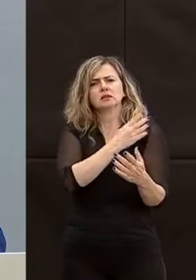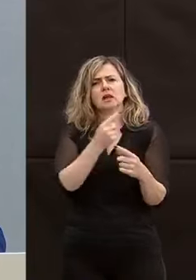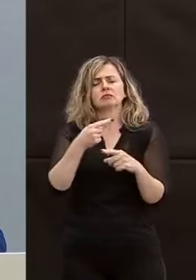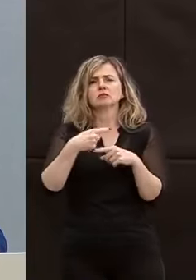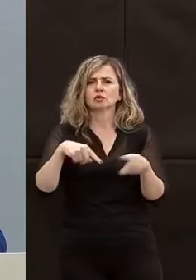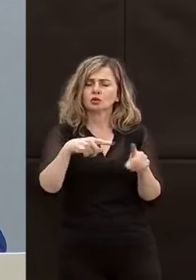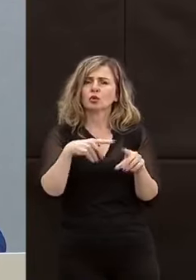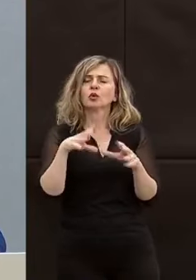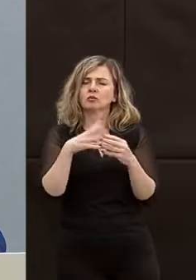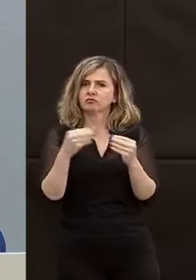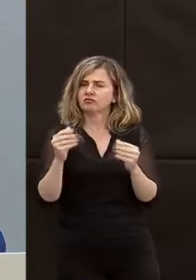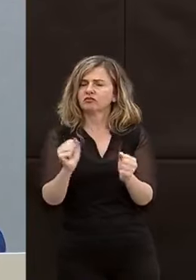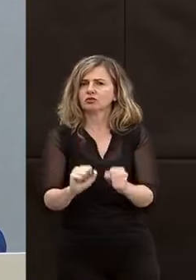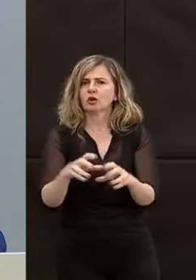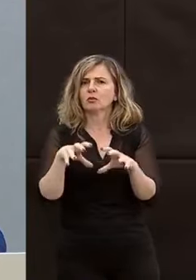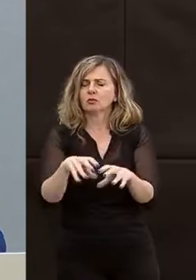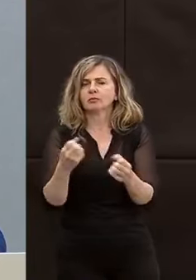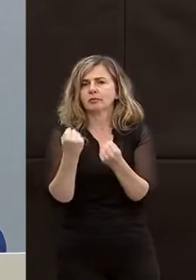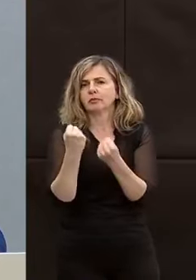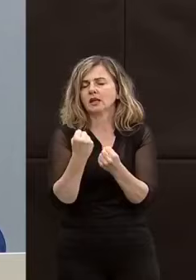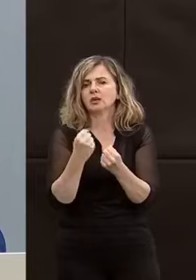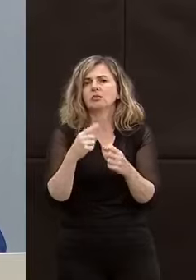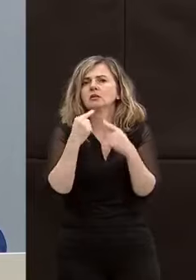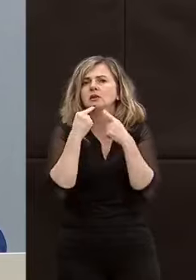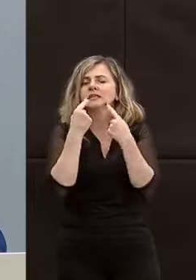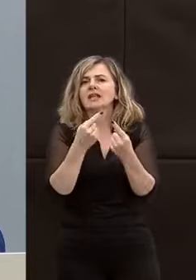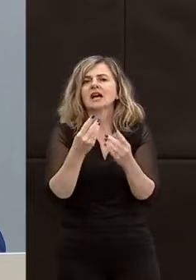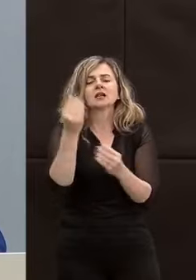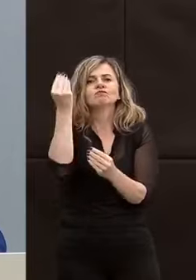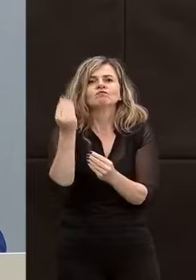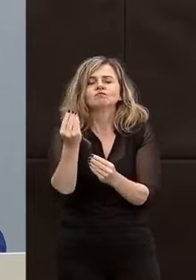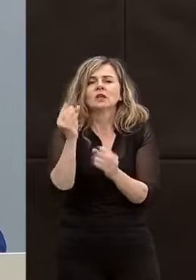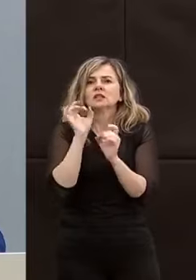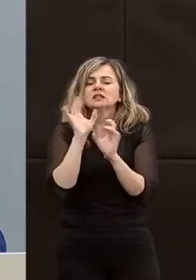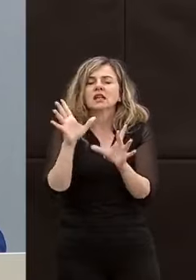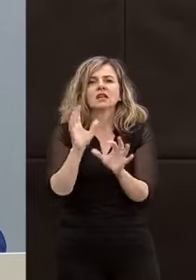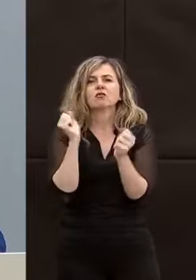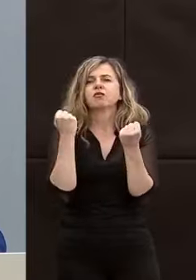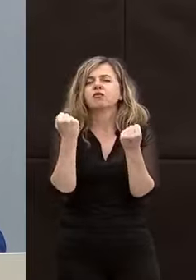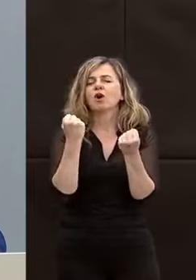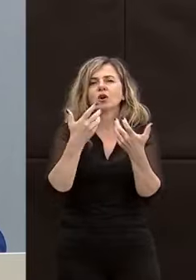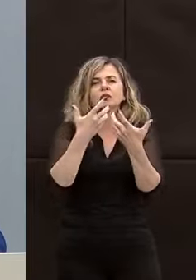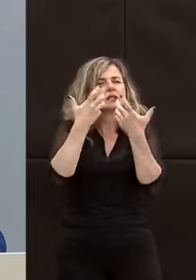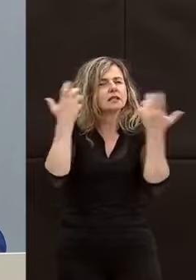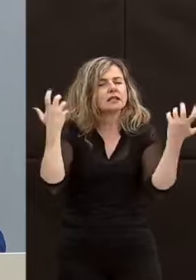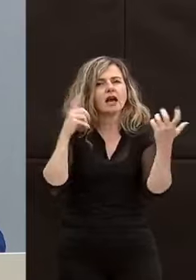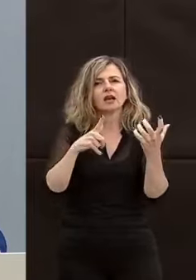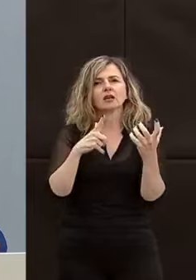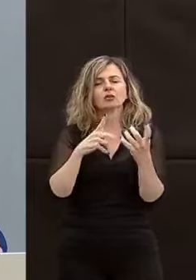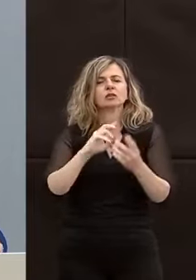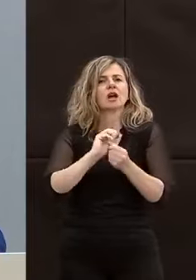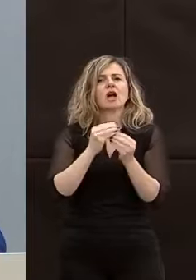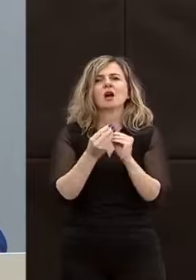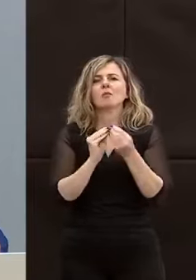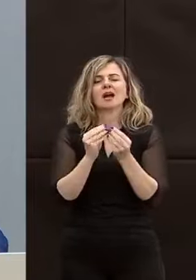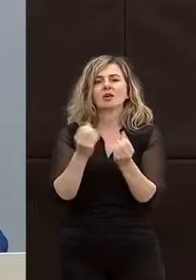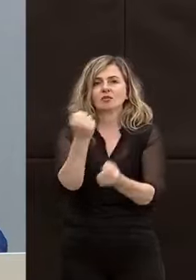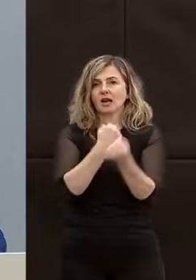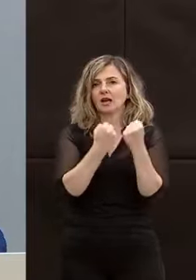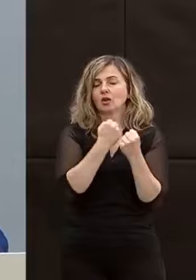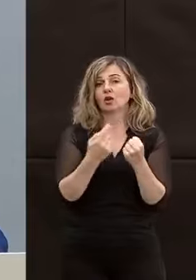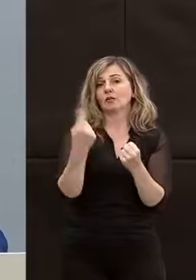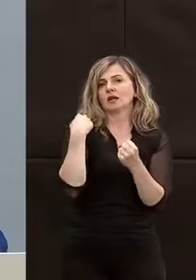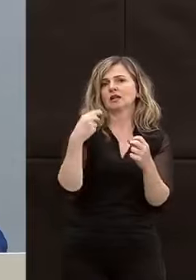mettendo tutta per dare dei segnali forti chiari con questa manovra economica che ieri in giunta